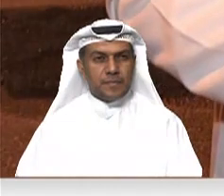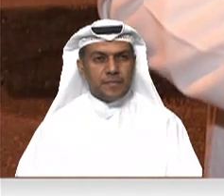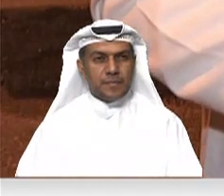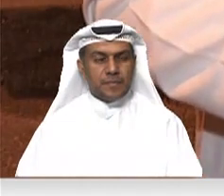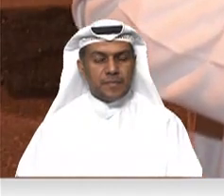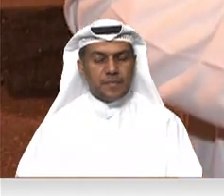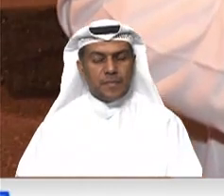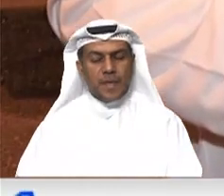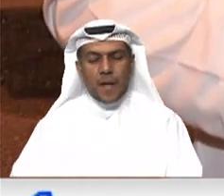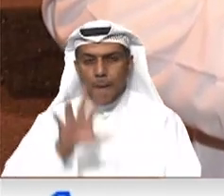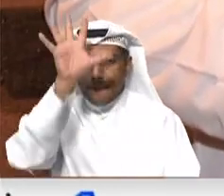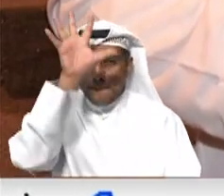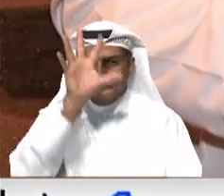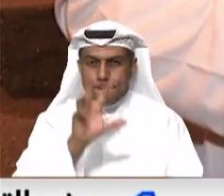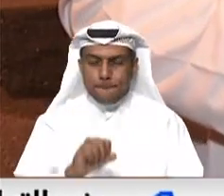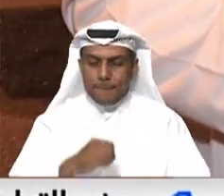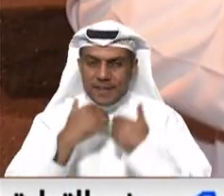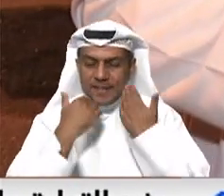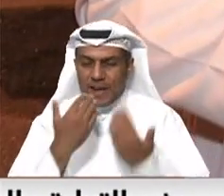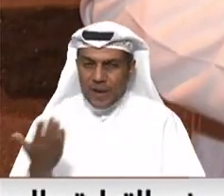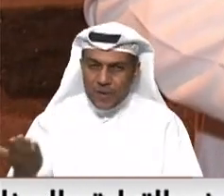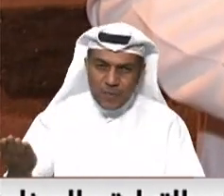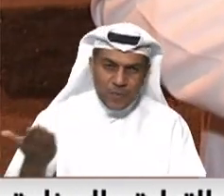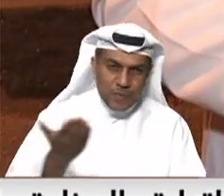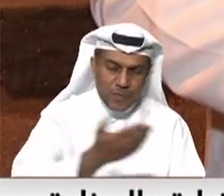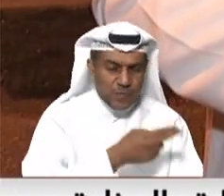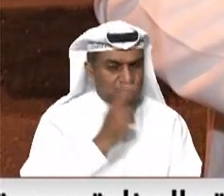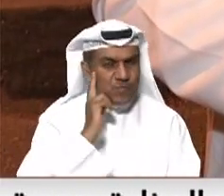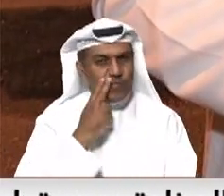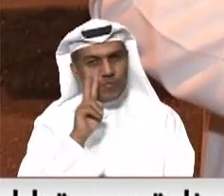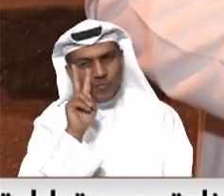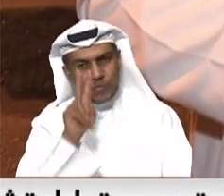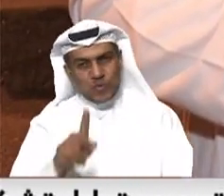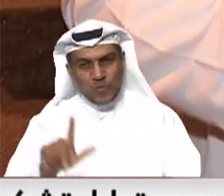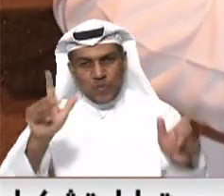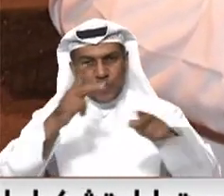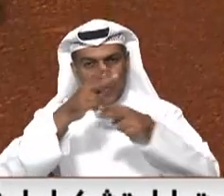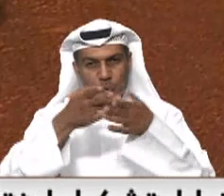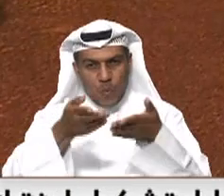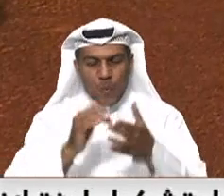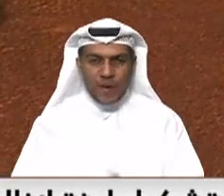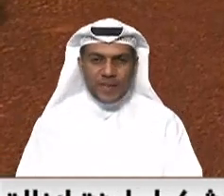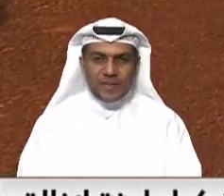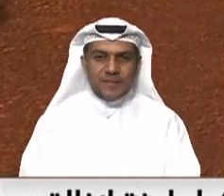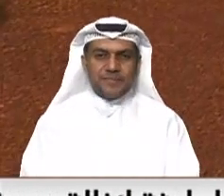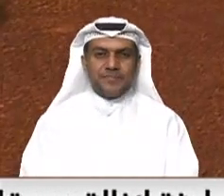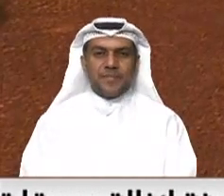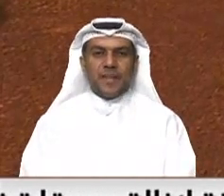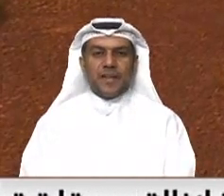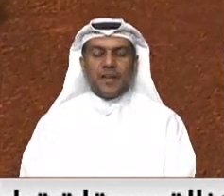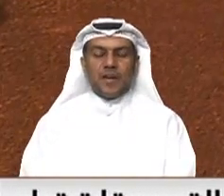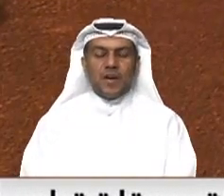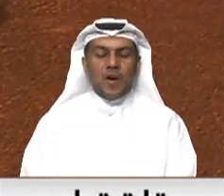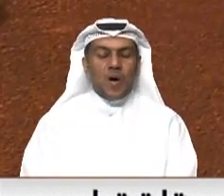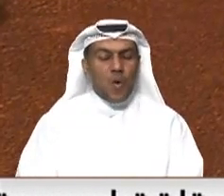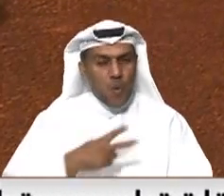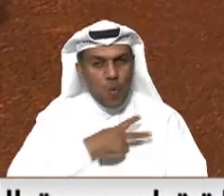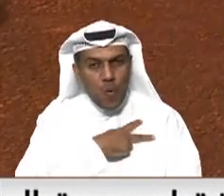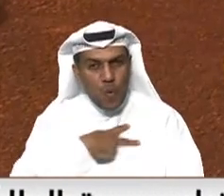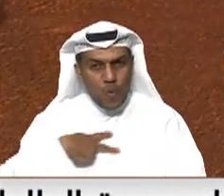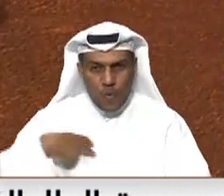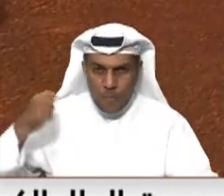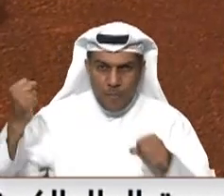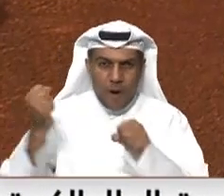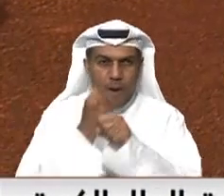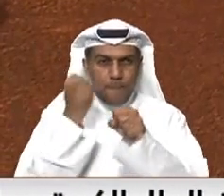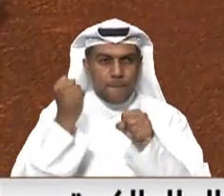رضا، مساء الخير، تحية لكم والمشاهدي تلفزيوني دولة الكويت. فعلا الجهود الحكومية تتجلى بأبهى